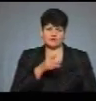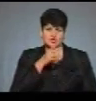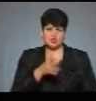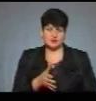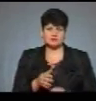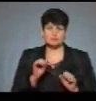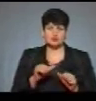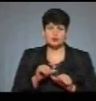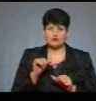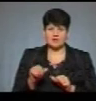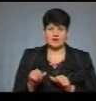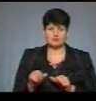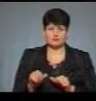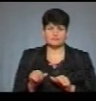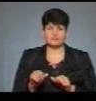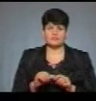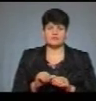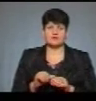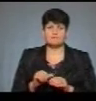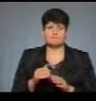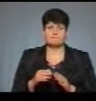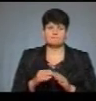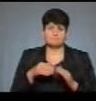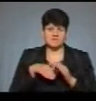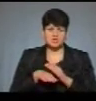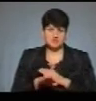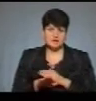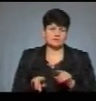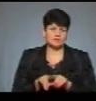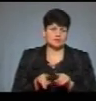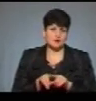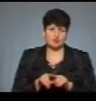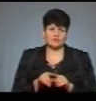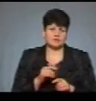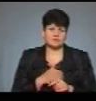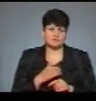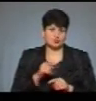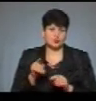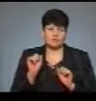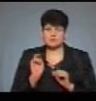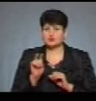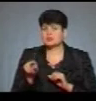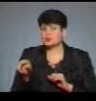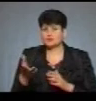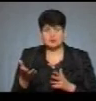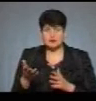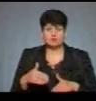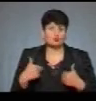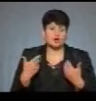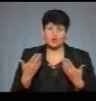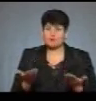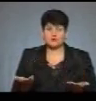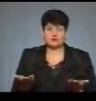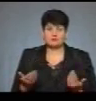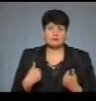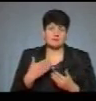Окремо можна виділити печери, там круглорічно однакова температура, тому можна і туди сходити. Тому рекомендую,